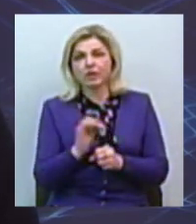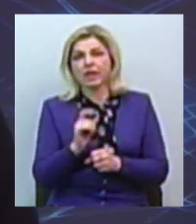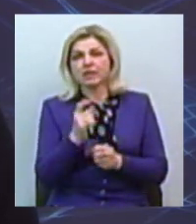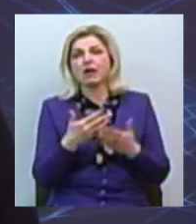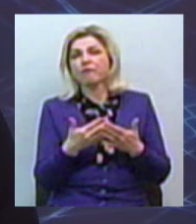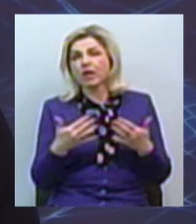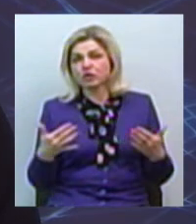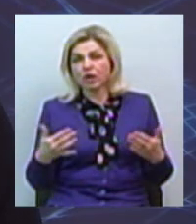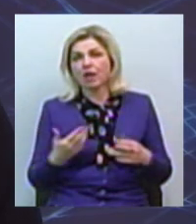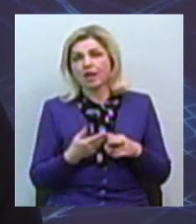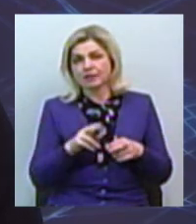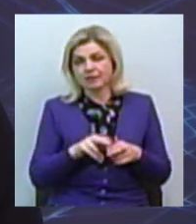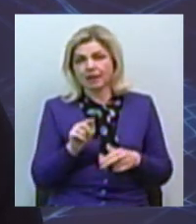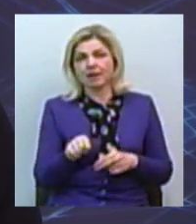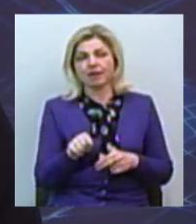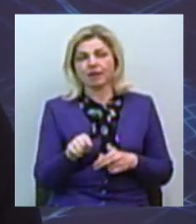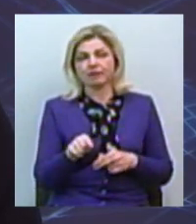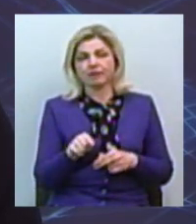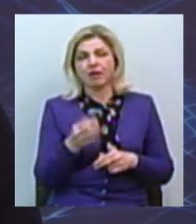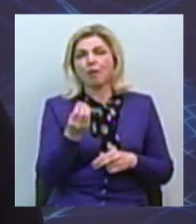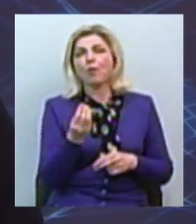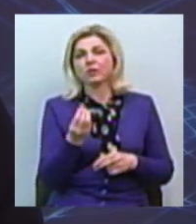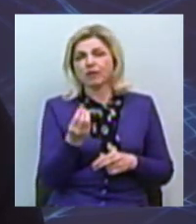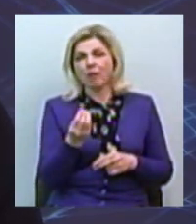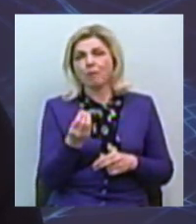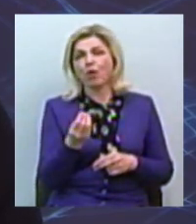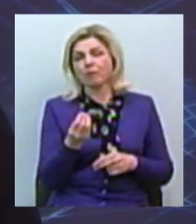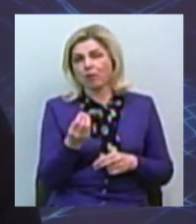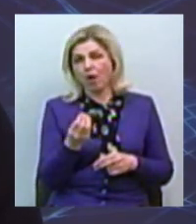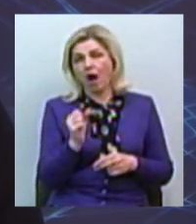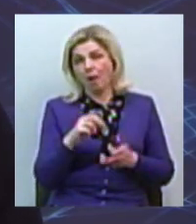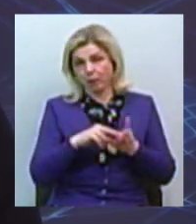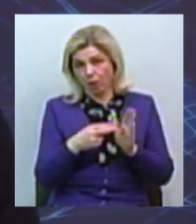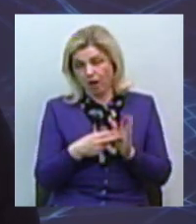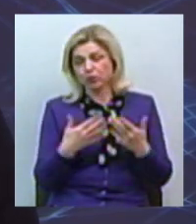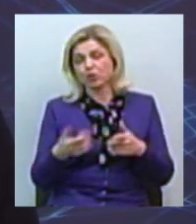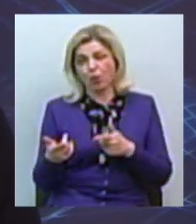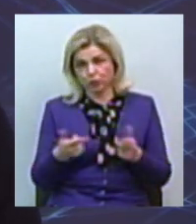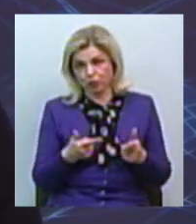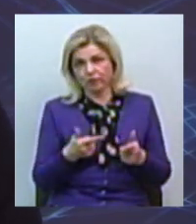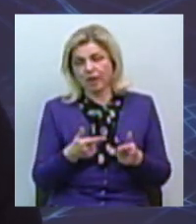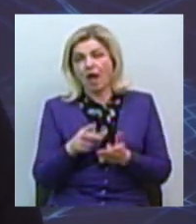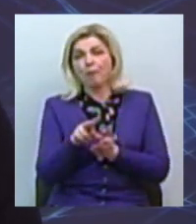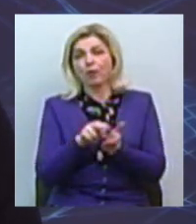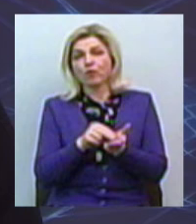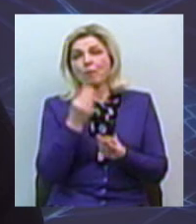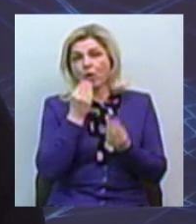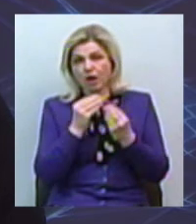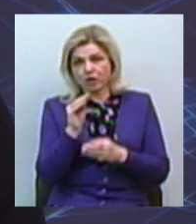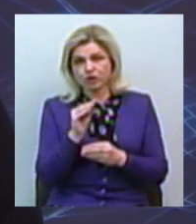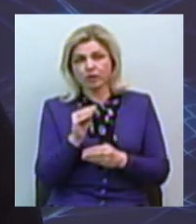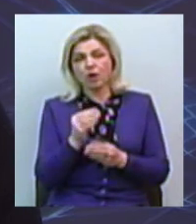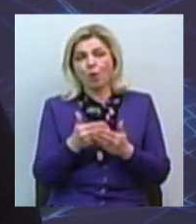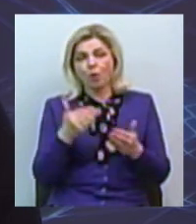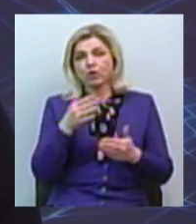речей, це, власне, монетизаційна модель. Так? А проект вже є готовий, вже прототип покращений від